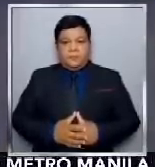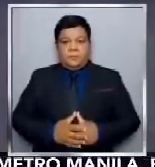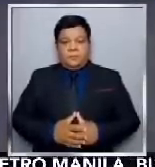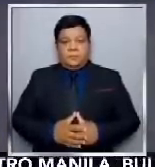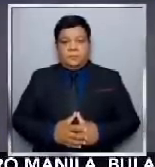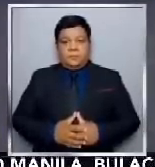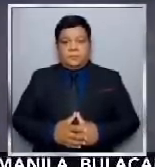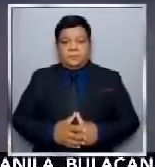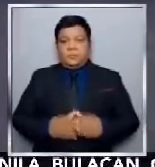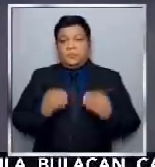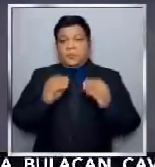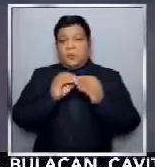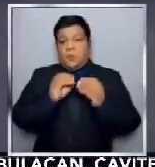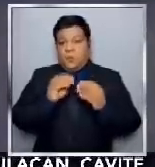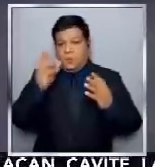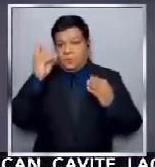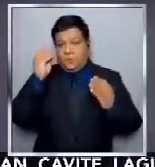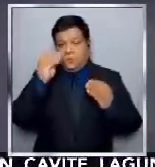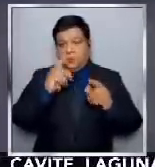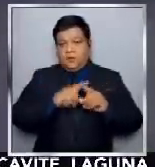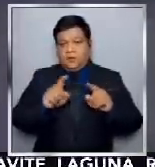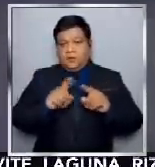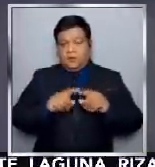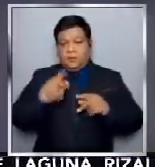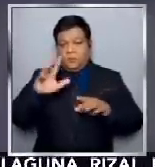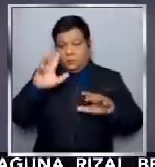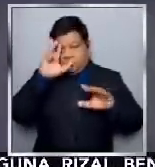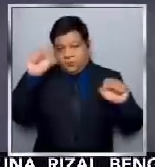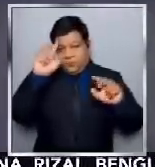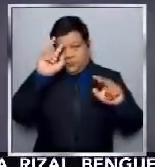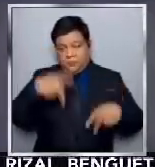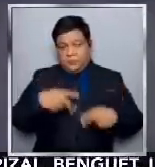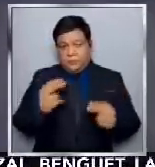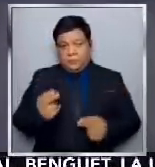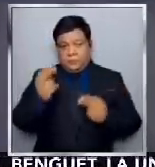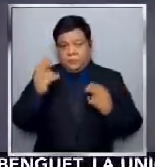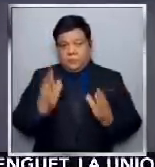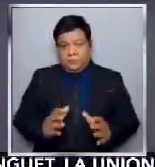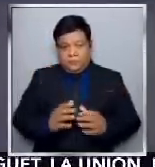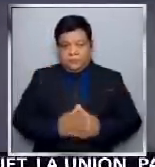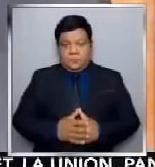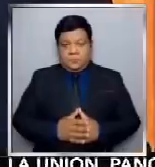Abangan mamaya ang iba pang aktibidad ng mga presidential at vice presidential candidate.